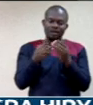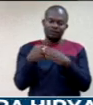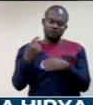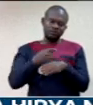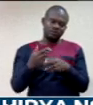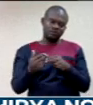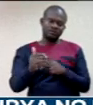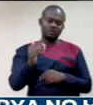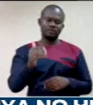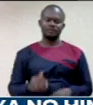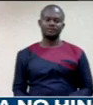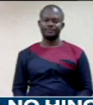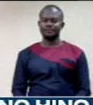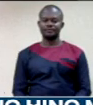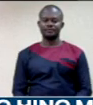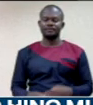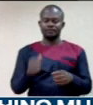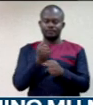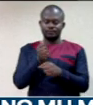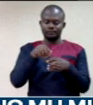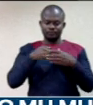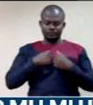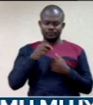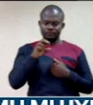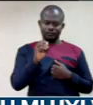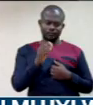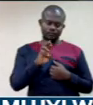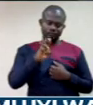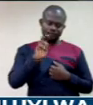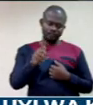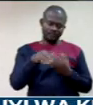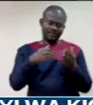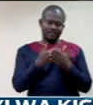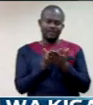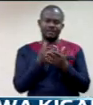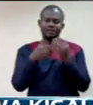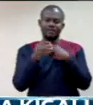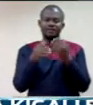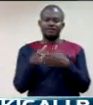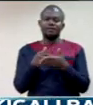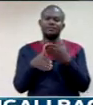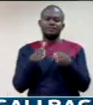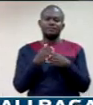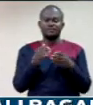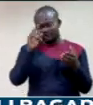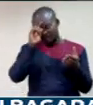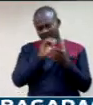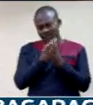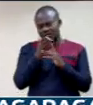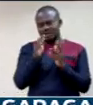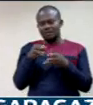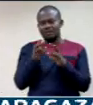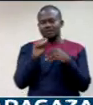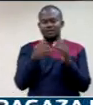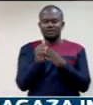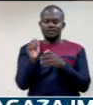izaza. Umuyobozi w'urugaga rw'abikorera mu Rwanda PSF Robert Bafakurira asaba abacuruzi kubaka icyizere hagati yabo ku buryo